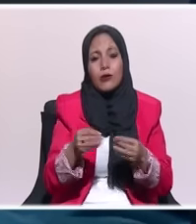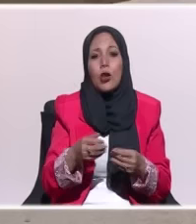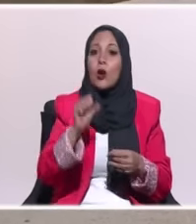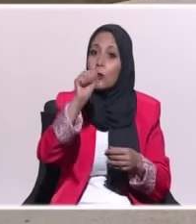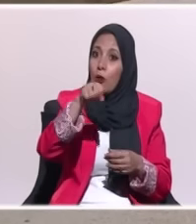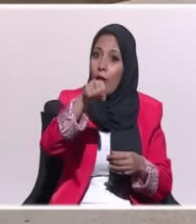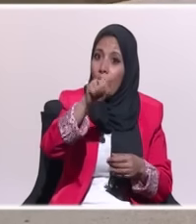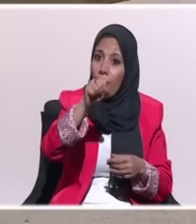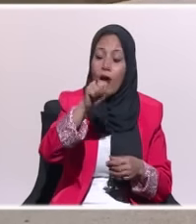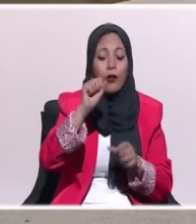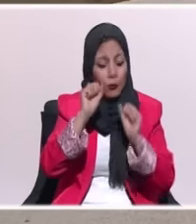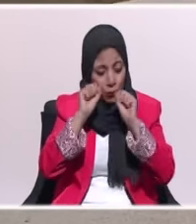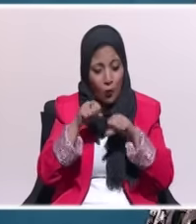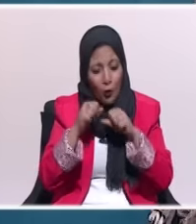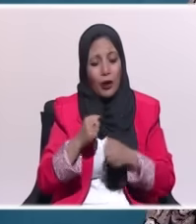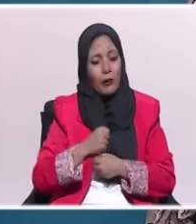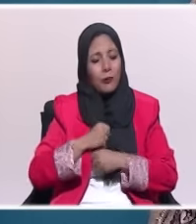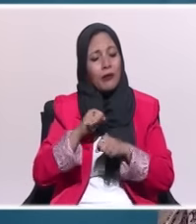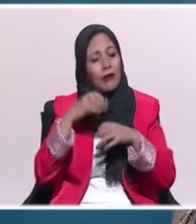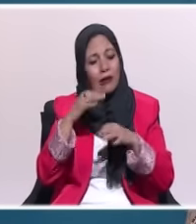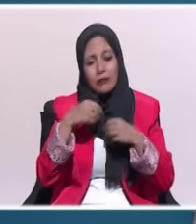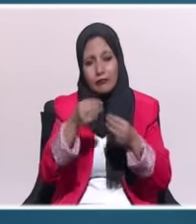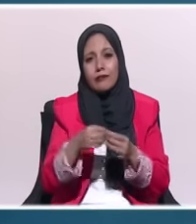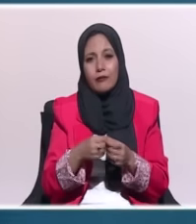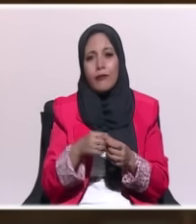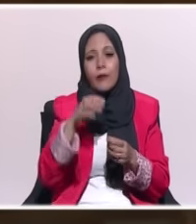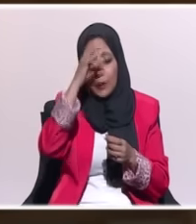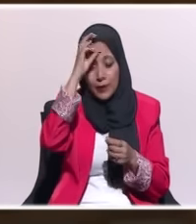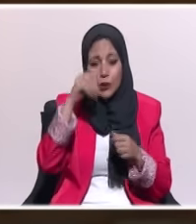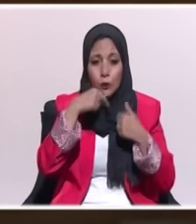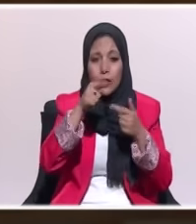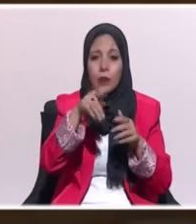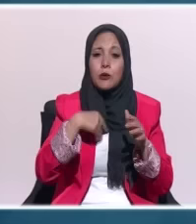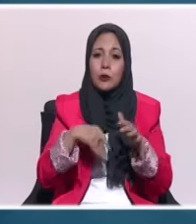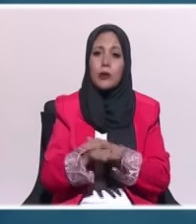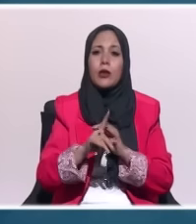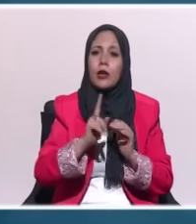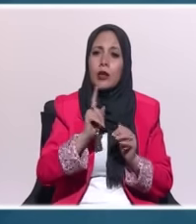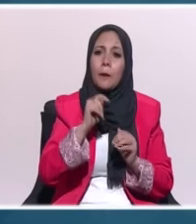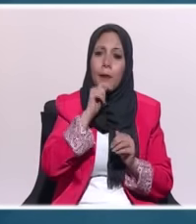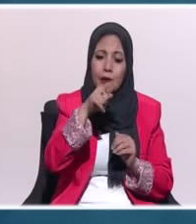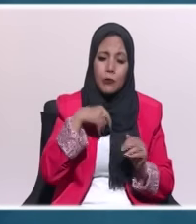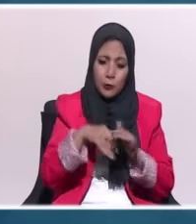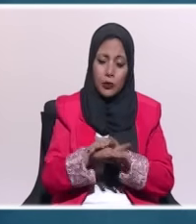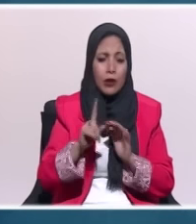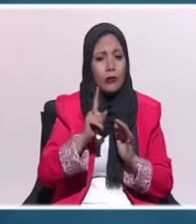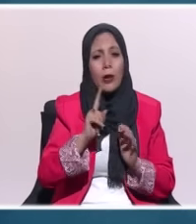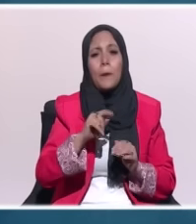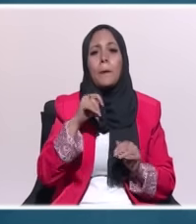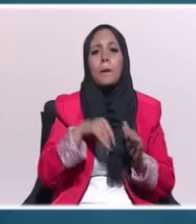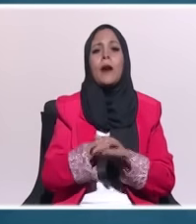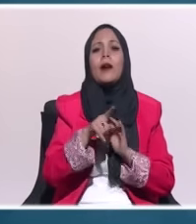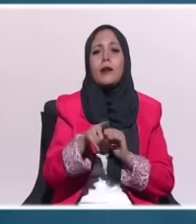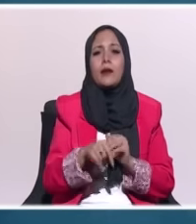أه طبعًا يا حبيبي طبعًا. يعني أنت بعد ما اعترفت لها إنها مش بنتك، هي إيمان مش بنتك؟ لا بنتي. مين اللي كل